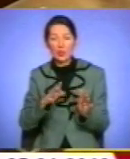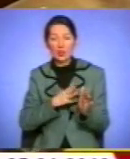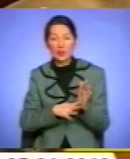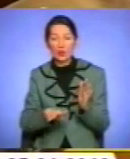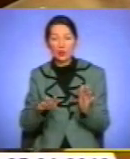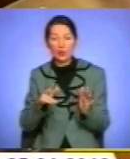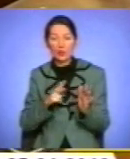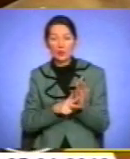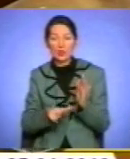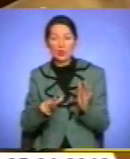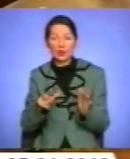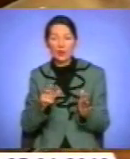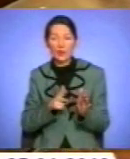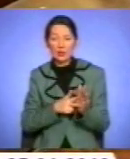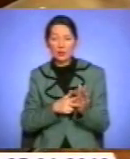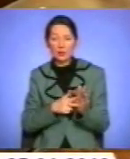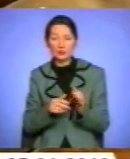90 88.